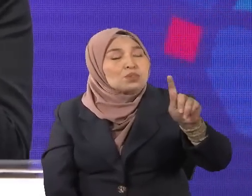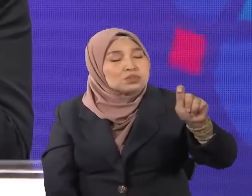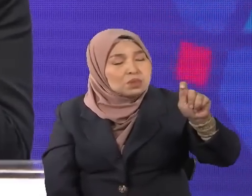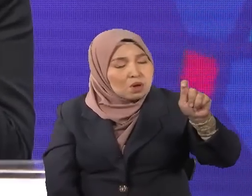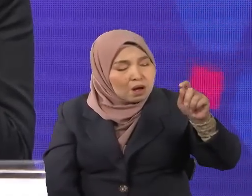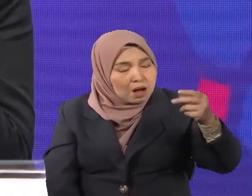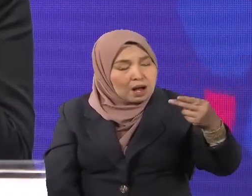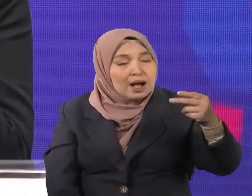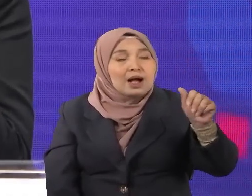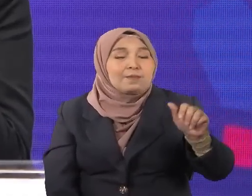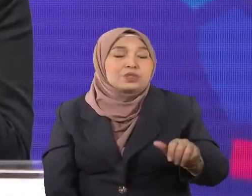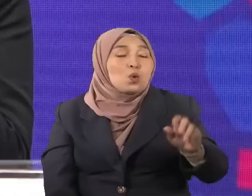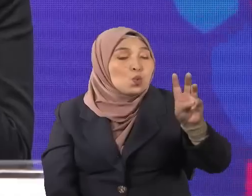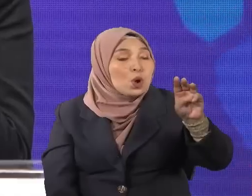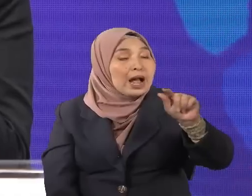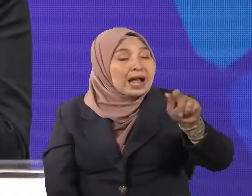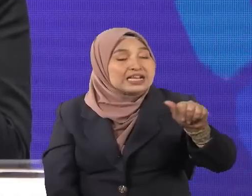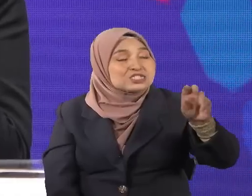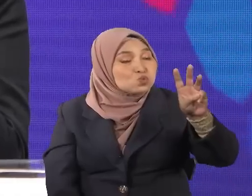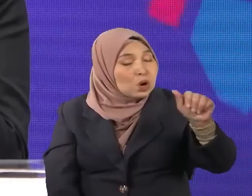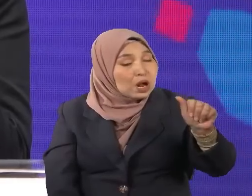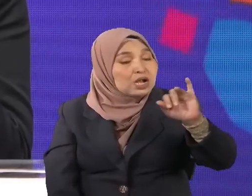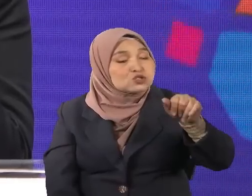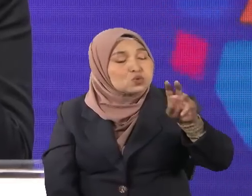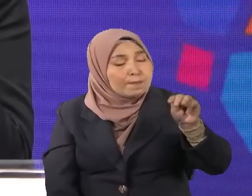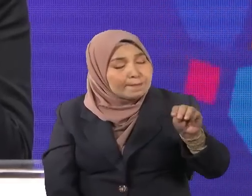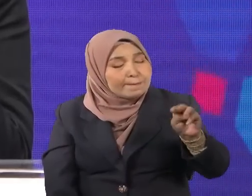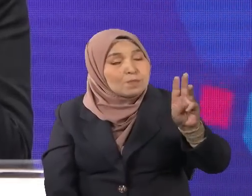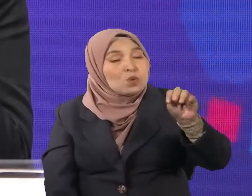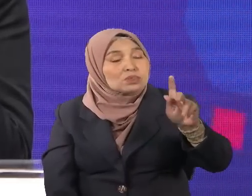mutahhara. Cuba. Wa azwajum